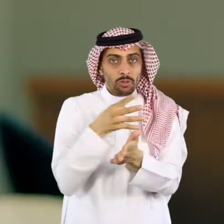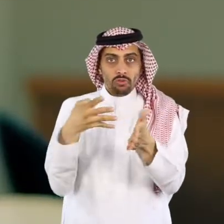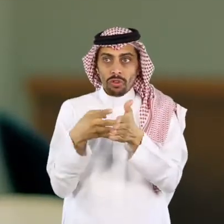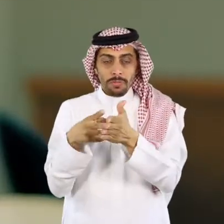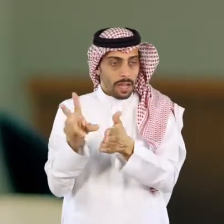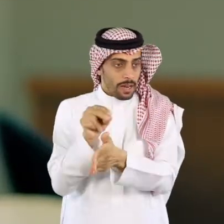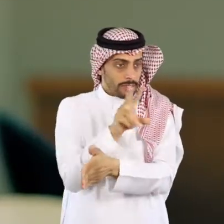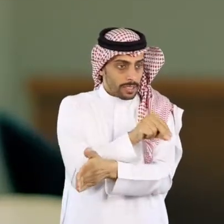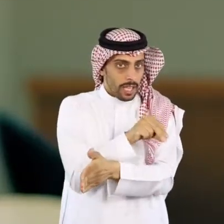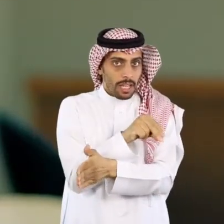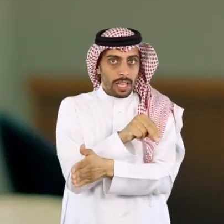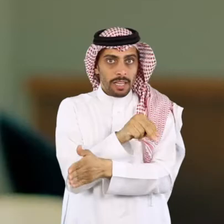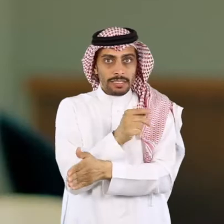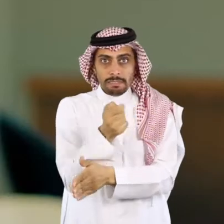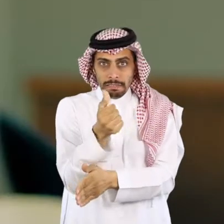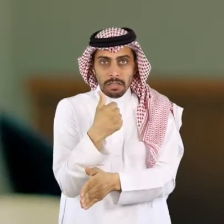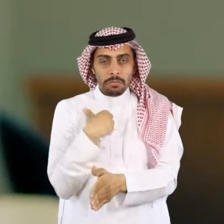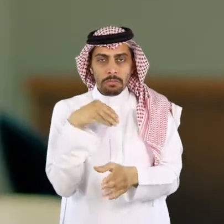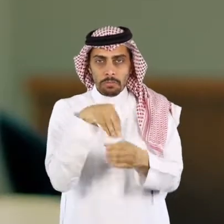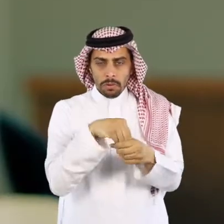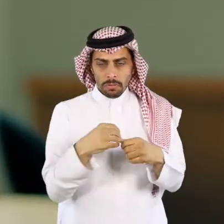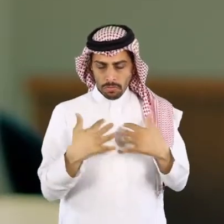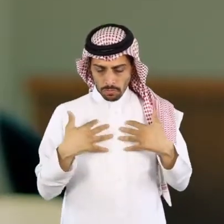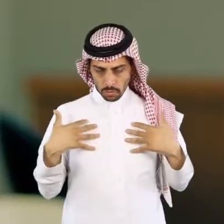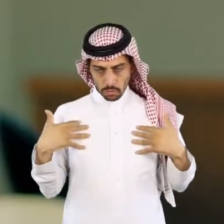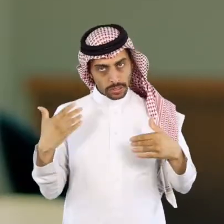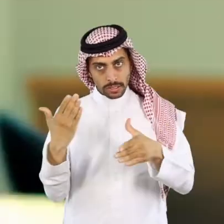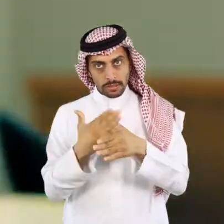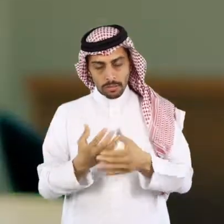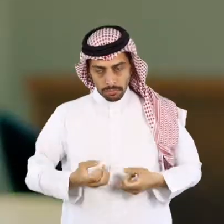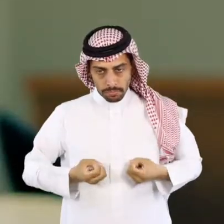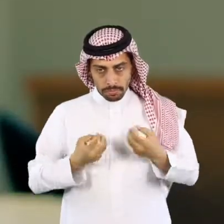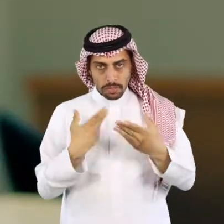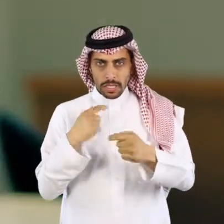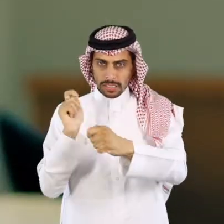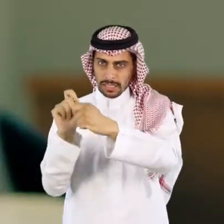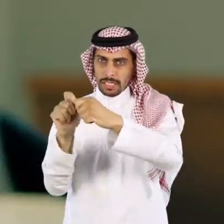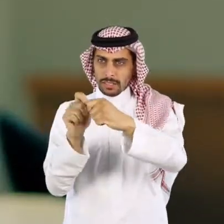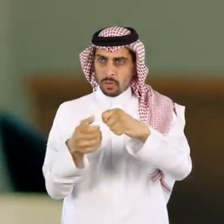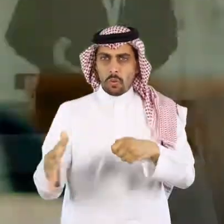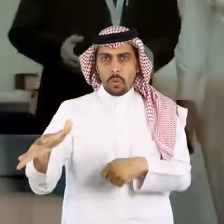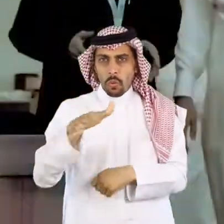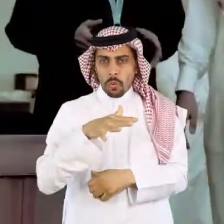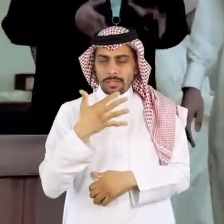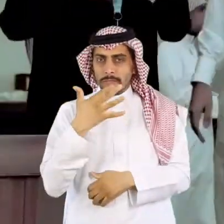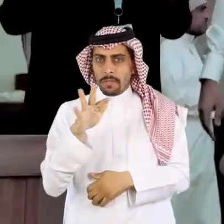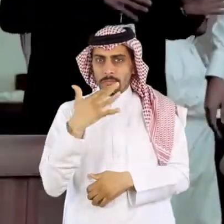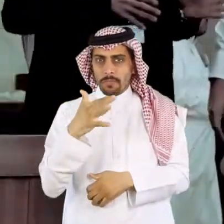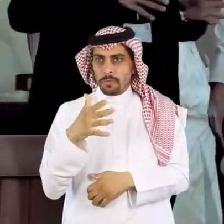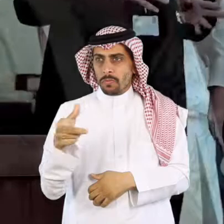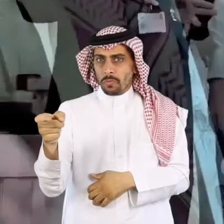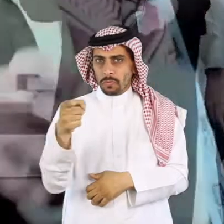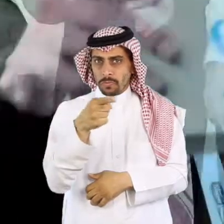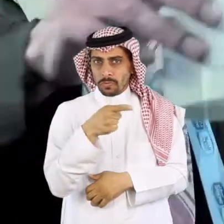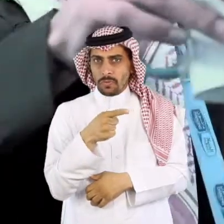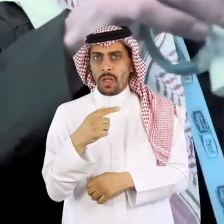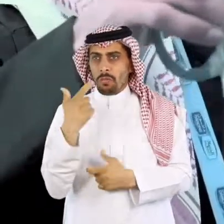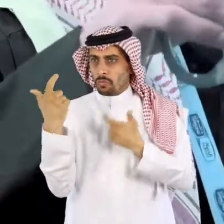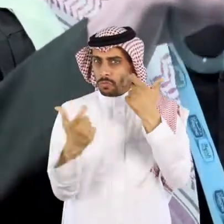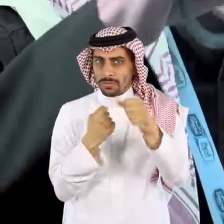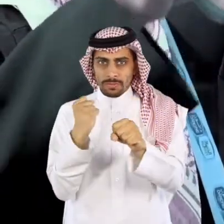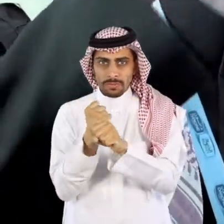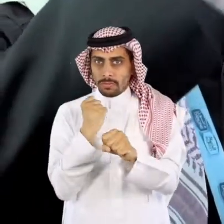اللي درستها في الجامعة، بكل صراحة أفضلها. نصيحتي لكل الشباب اللي الآن ممكن يدورون على